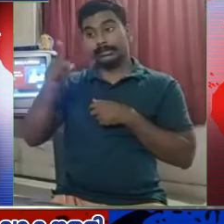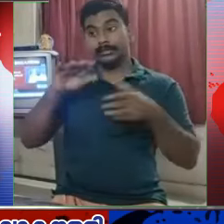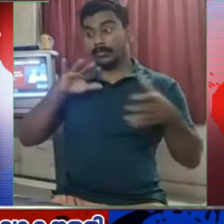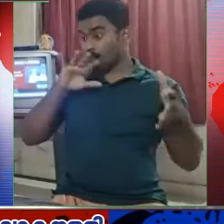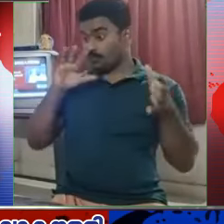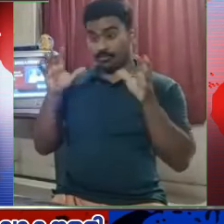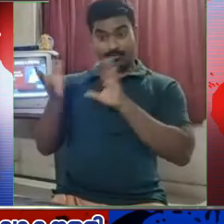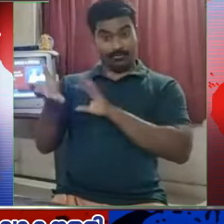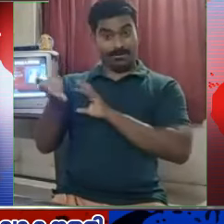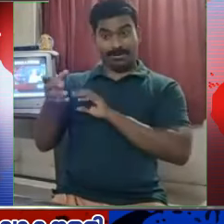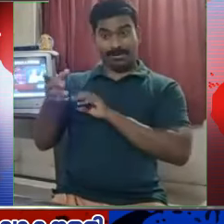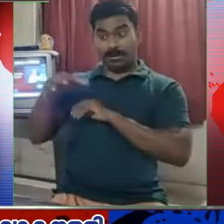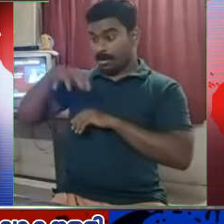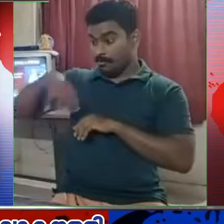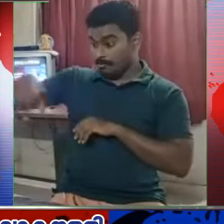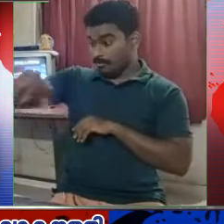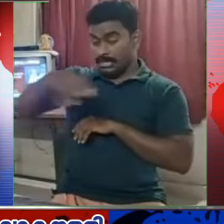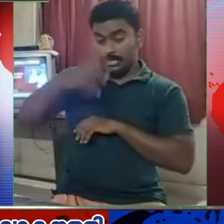ആശുപത്രിക്കകത്തുള്ളവർ